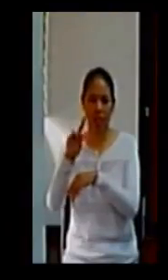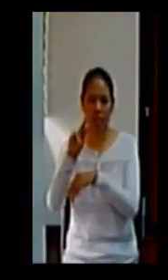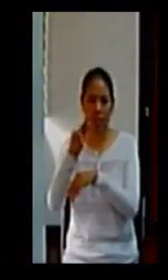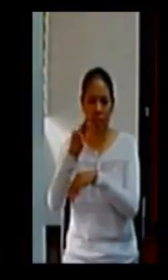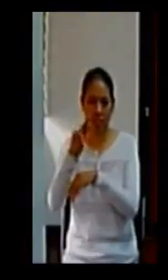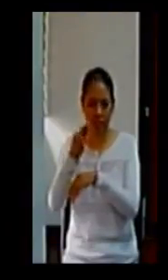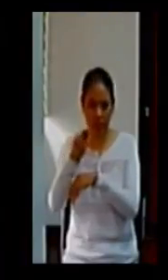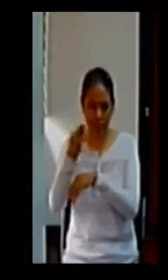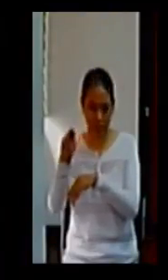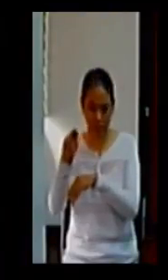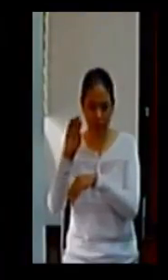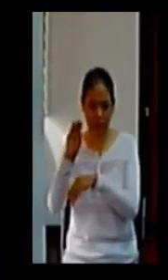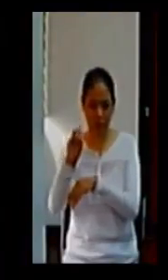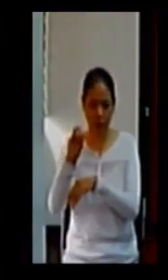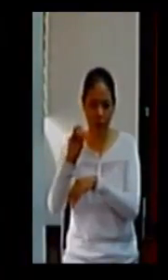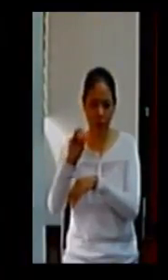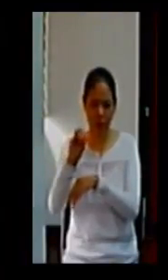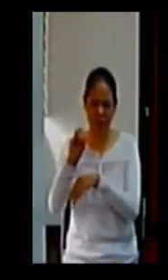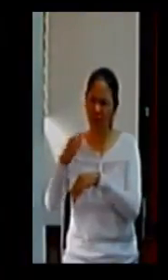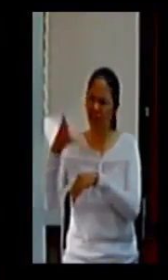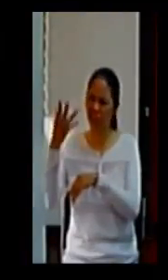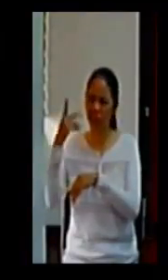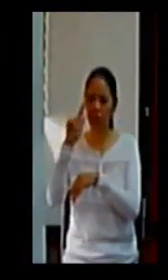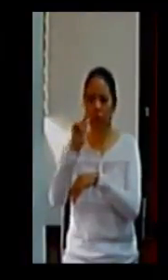2004, I think, kung saan